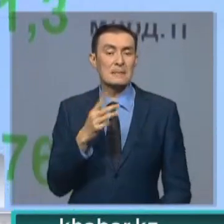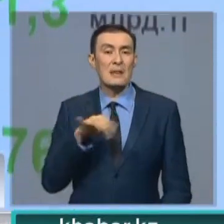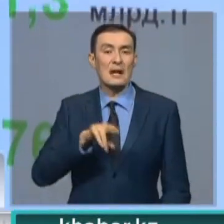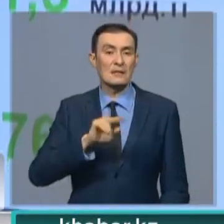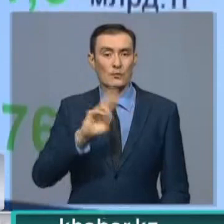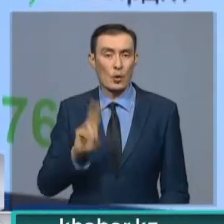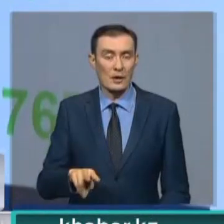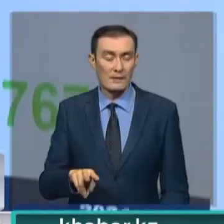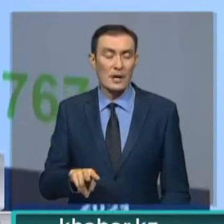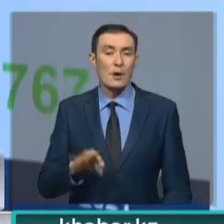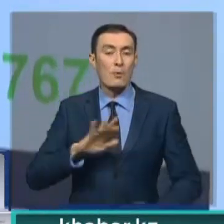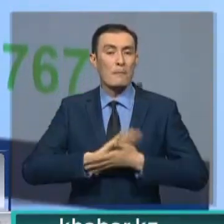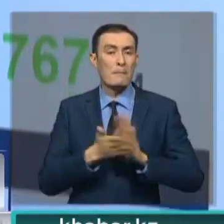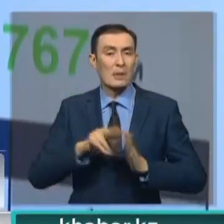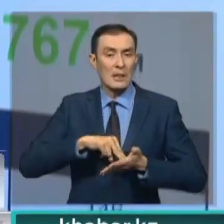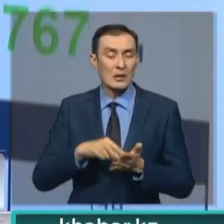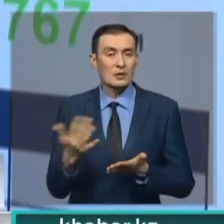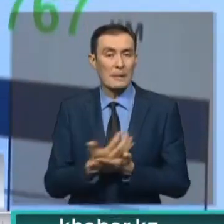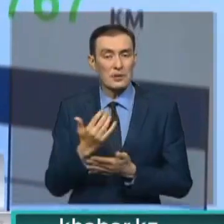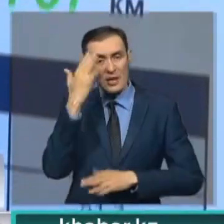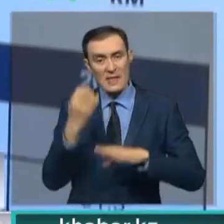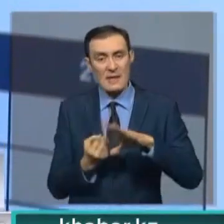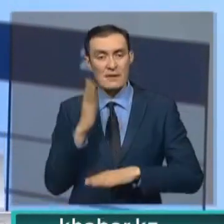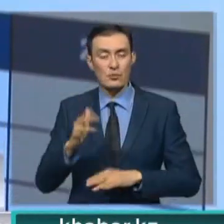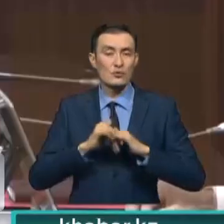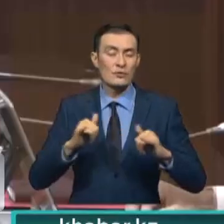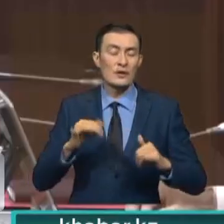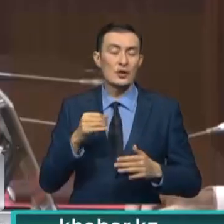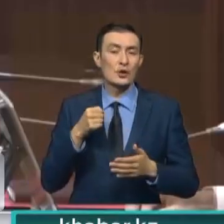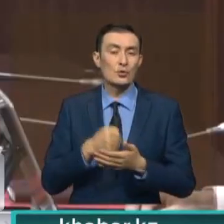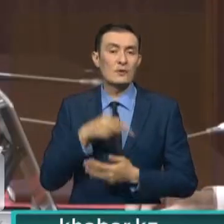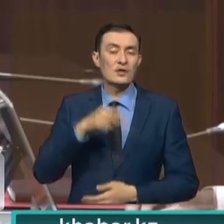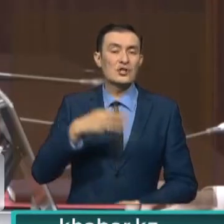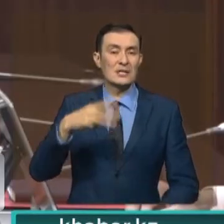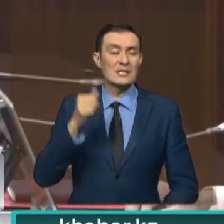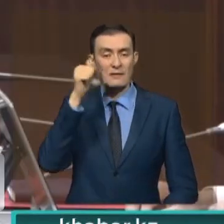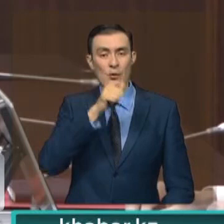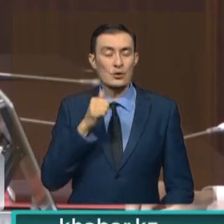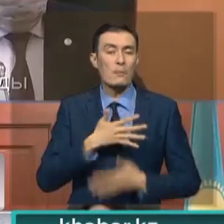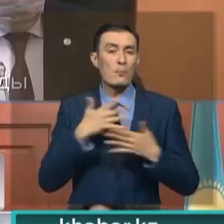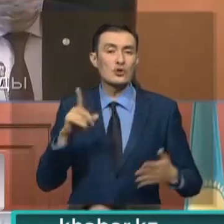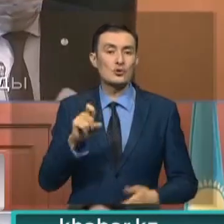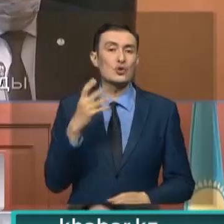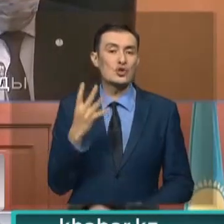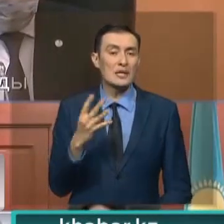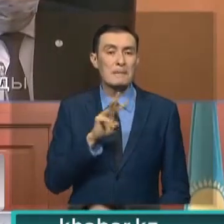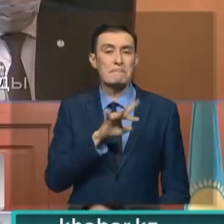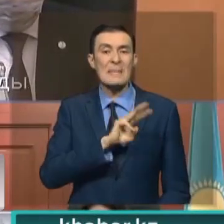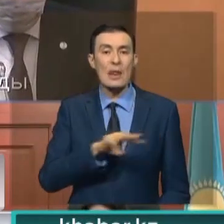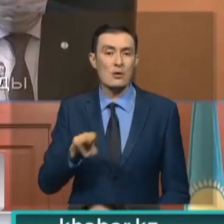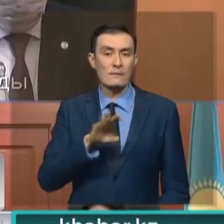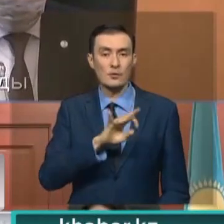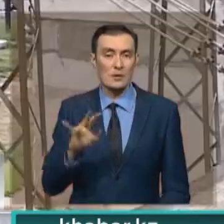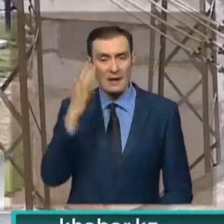миллиард долларов согласно плану добыча нефти в стране будет расти достигнет к 2030 году больше 104 миллионов